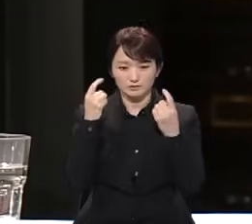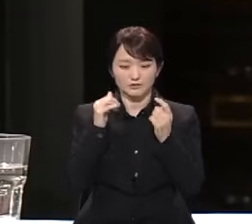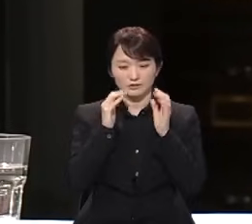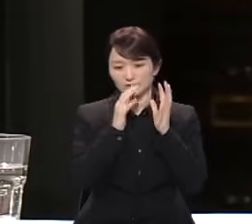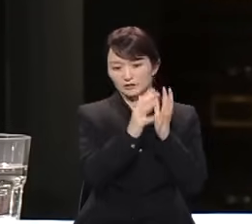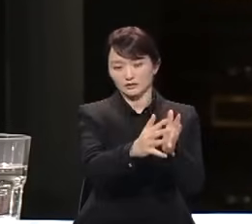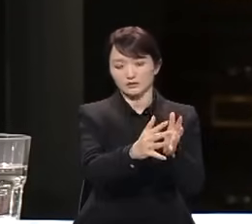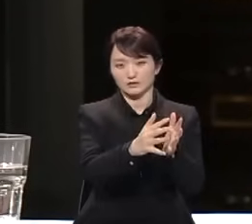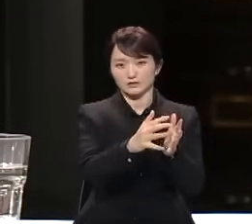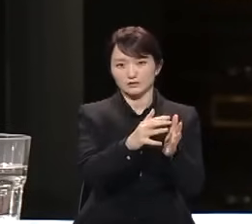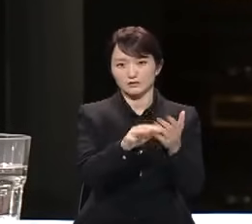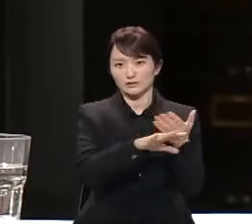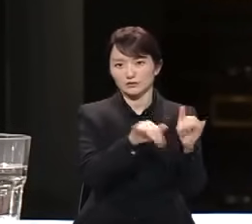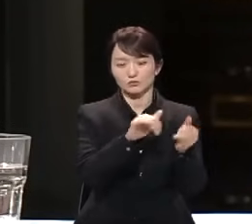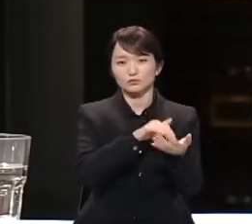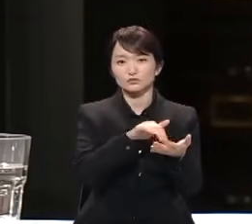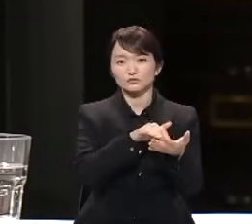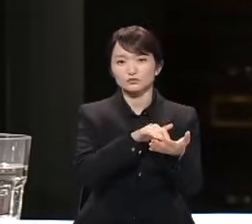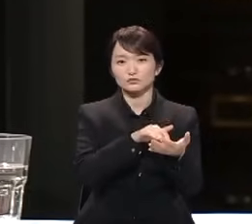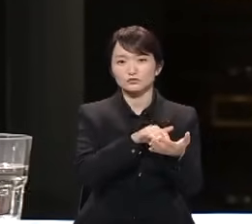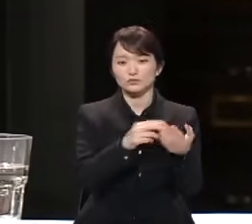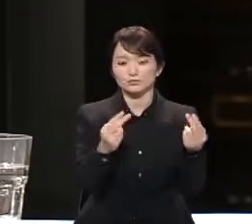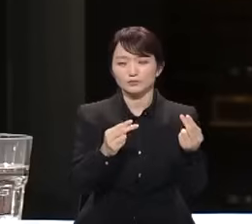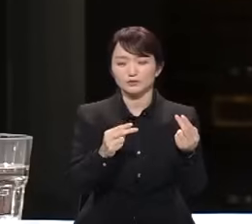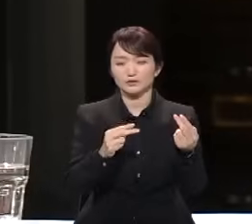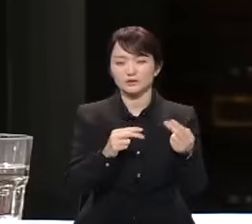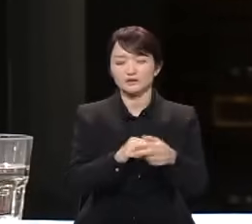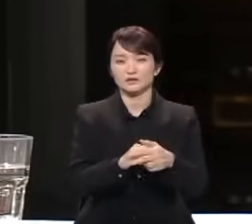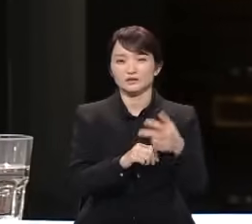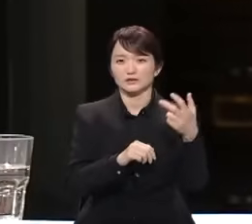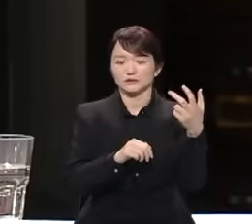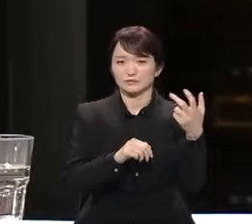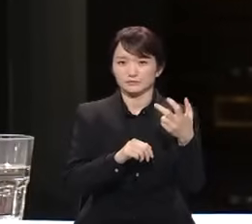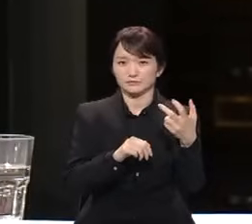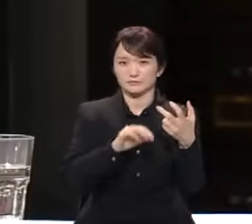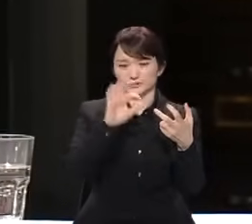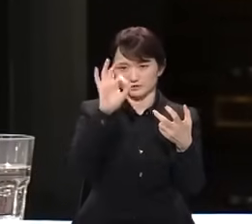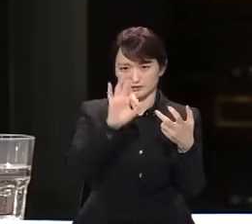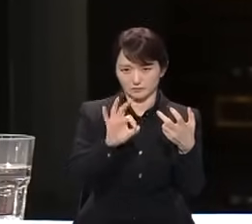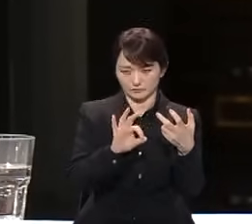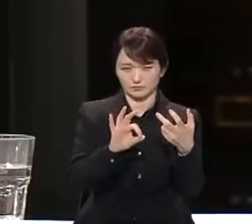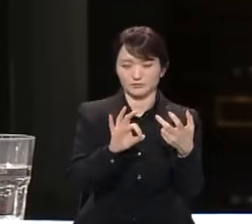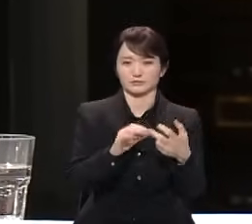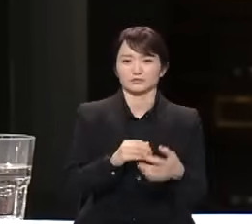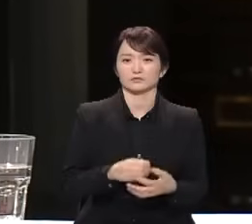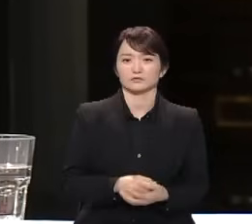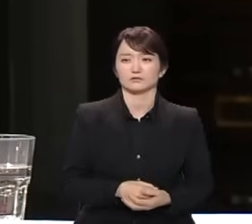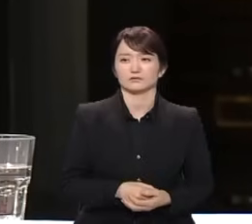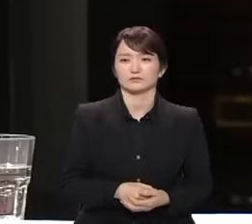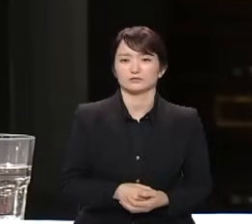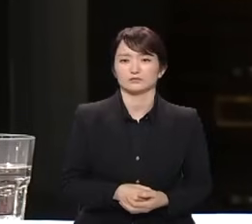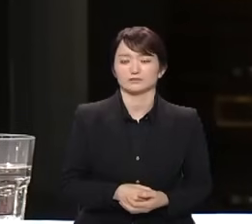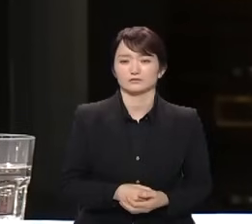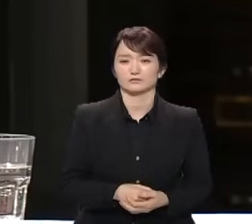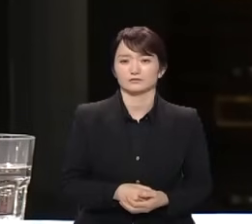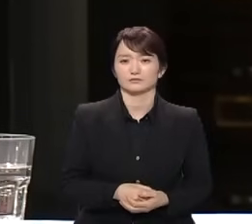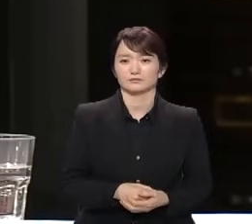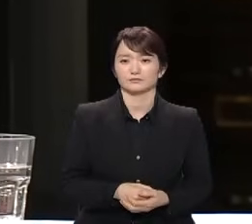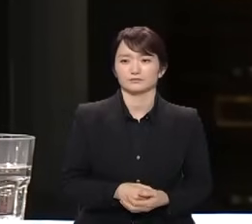예? 제일 탑이에요, 탑. 2, 3위를 합쳐도 한국인 관광객이 제일 많습니다.